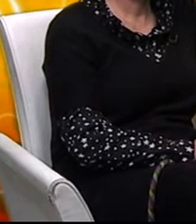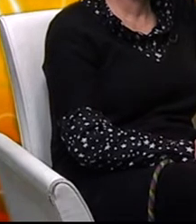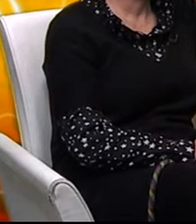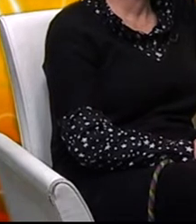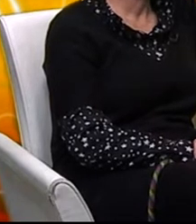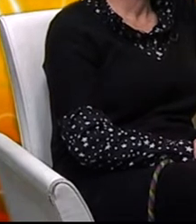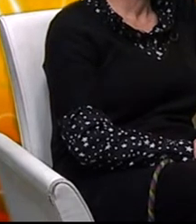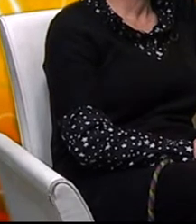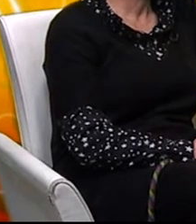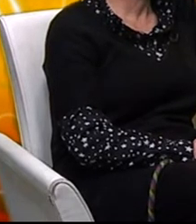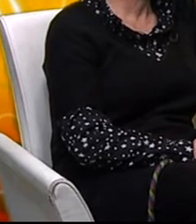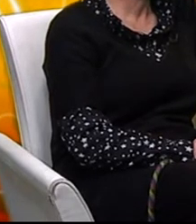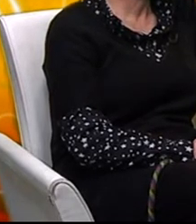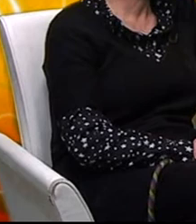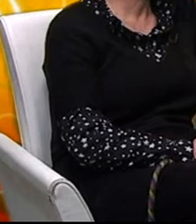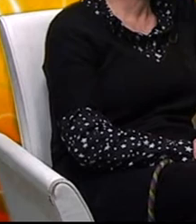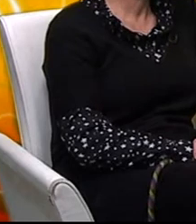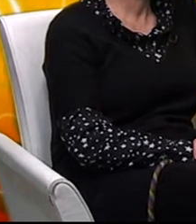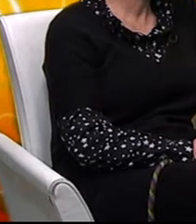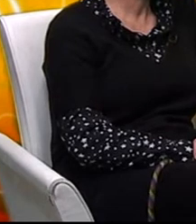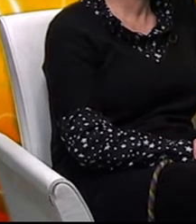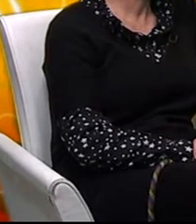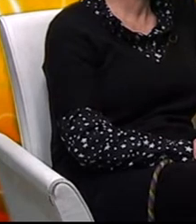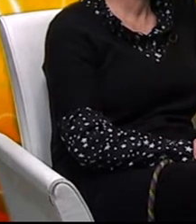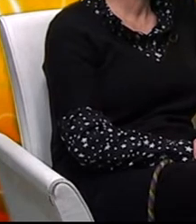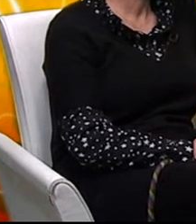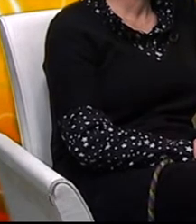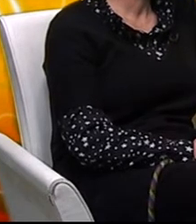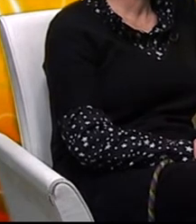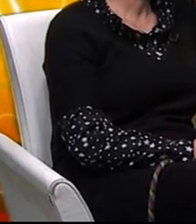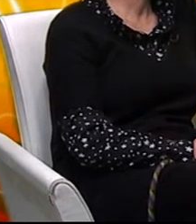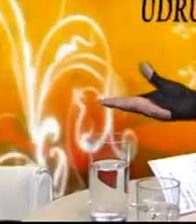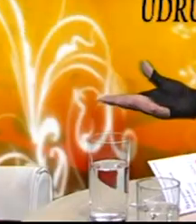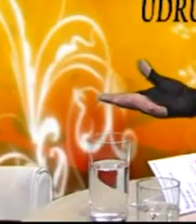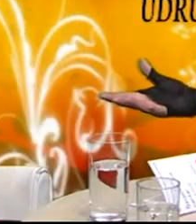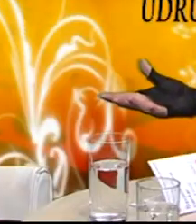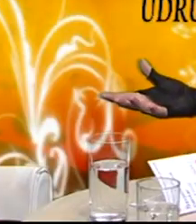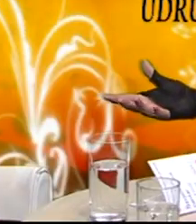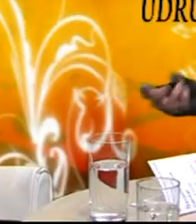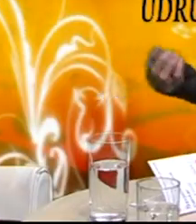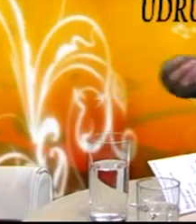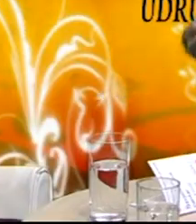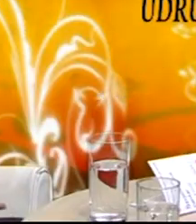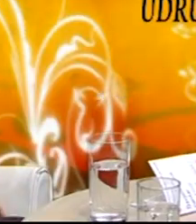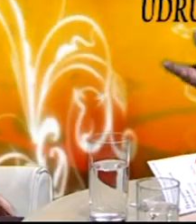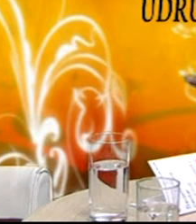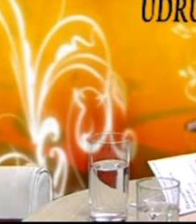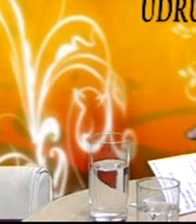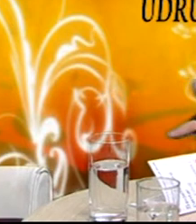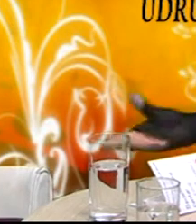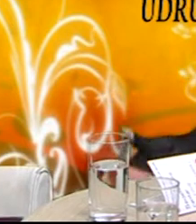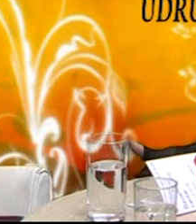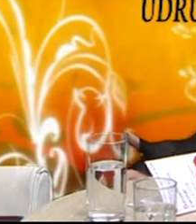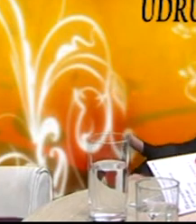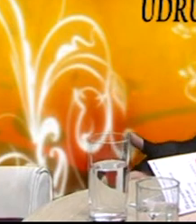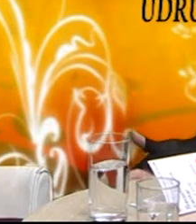to smo jedini u svijetu koji radimo senzoriku uz terapijskog psa. Mi smo super, ova Hrvatska. Što što imamo što smo prvi,